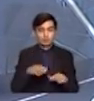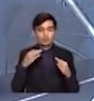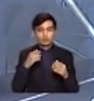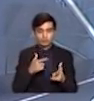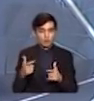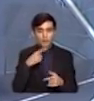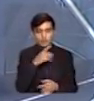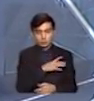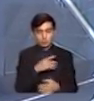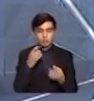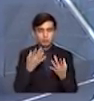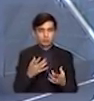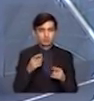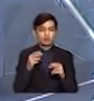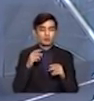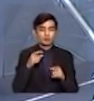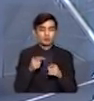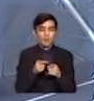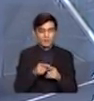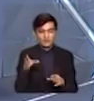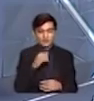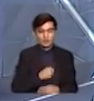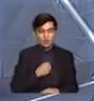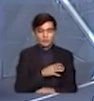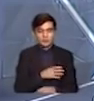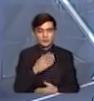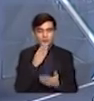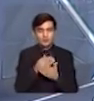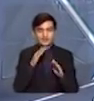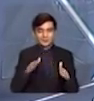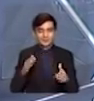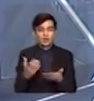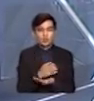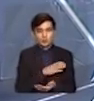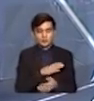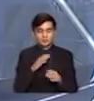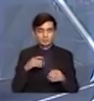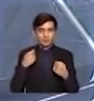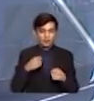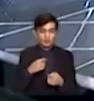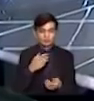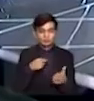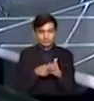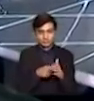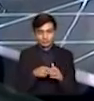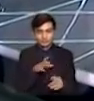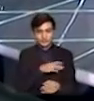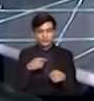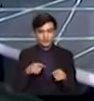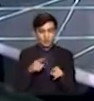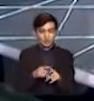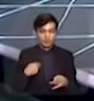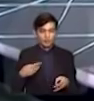шықты деген саудагерлер ашулы. Ал бала шағасын базардан тапқан нәпақасымен асырап отырған жандар екі ортада қалдық